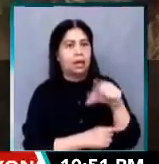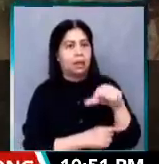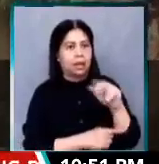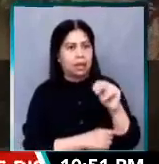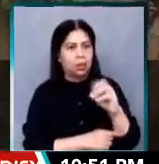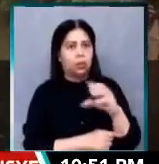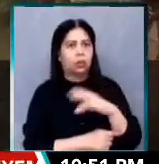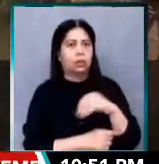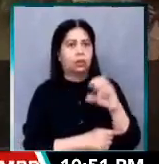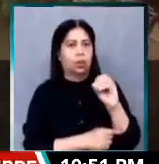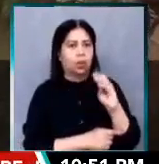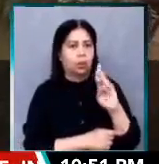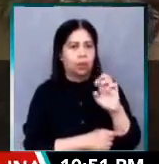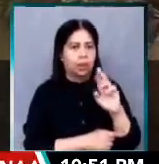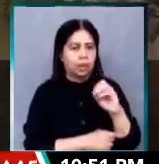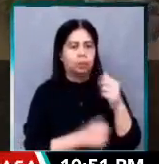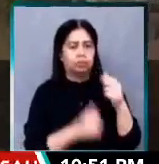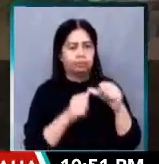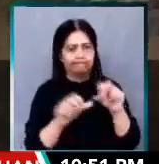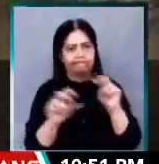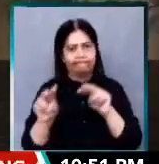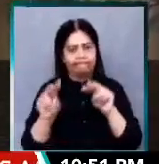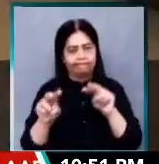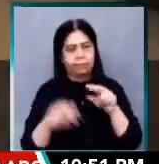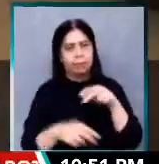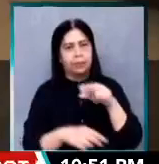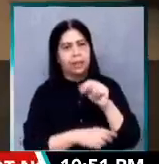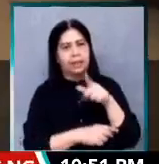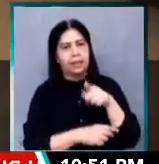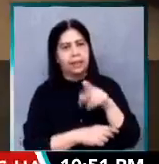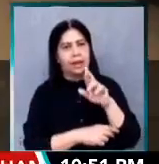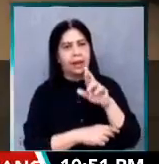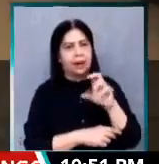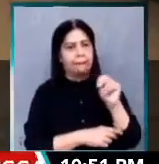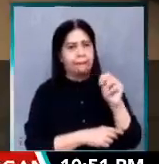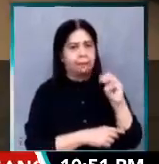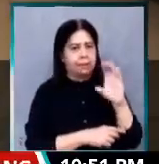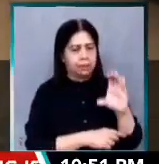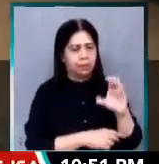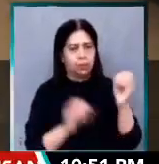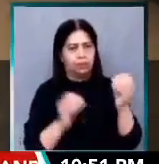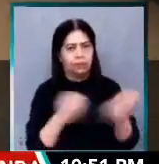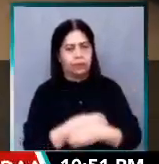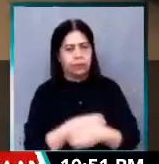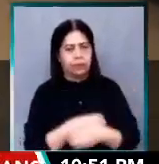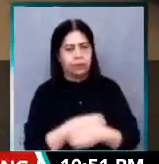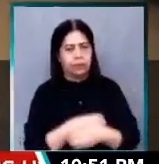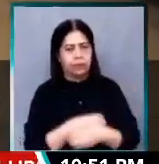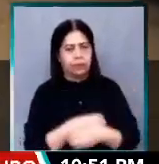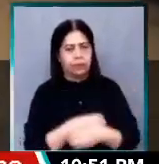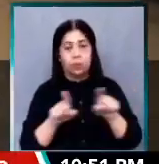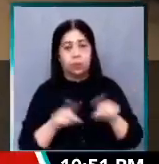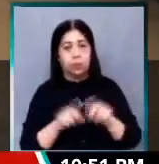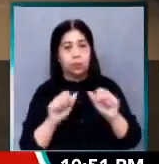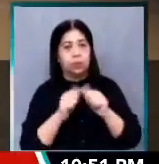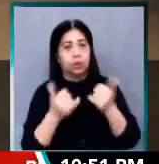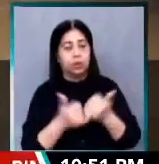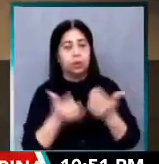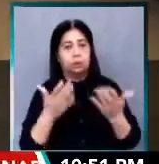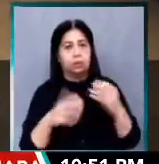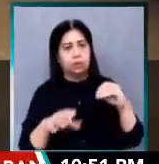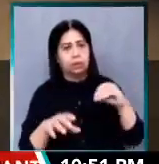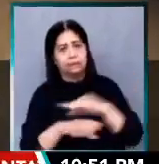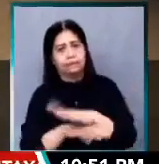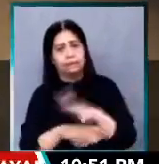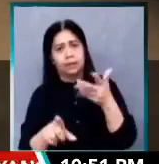minomonitor ng Municipal Disaster Risk Reduction and Management Office. Naghahanda na rin ang ahensya sa posibleng epekto ng